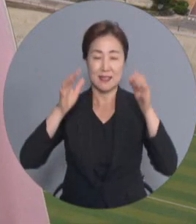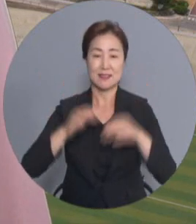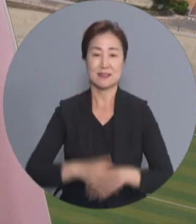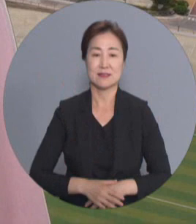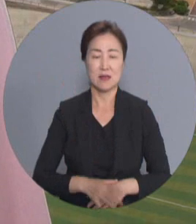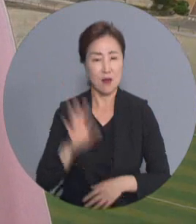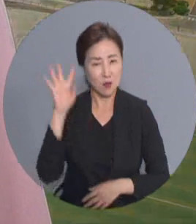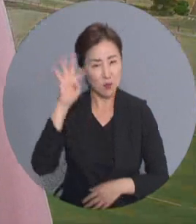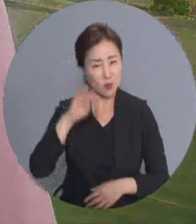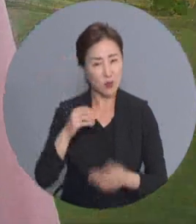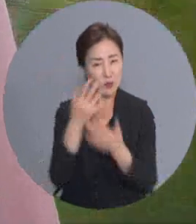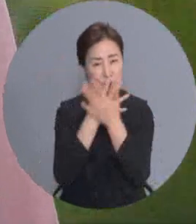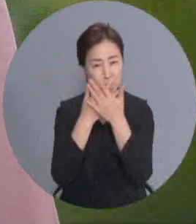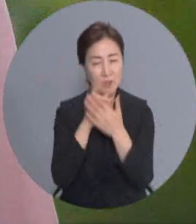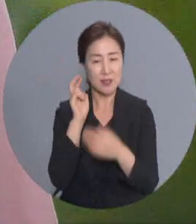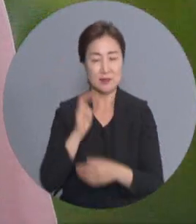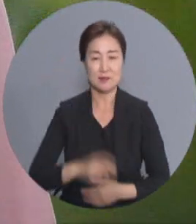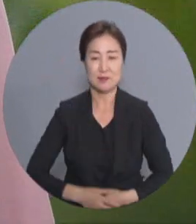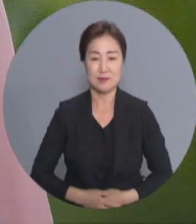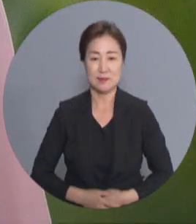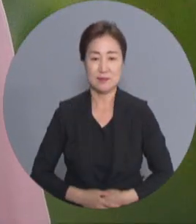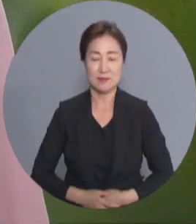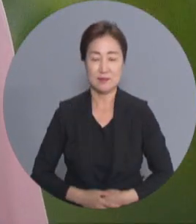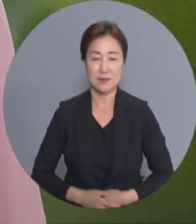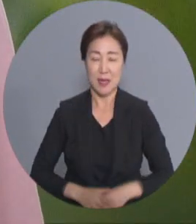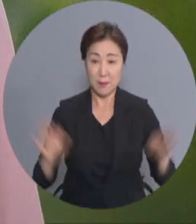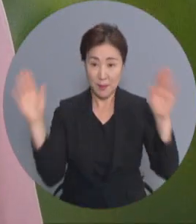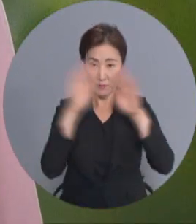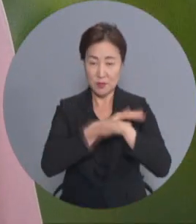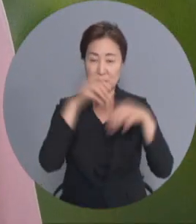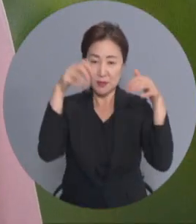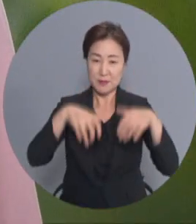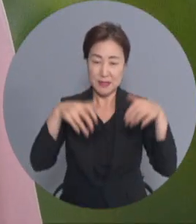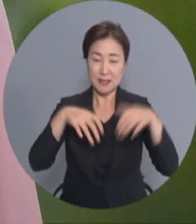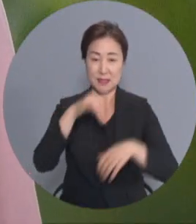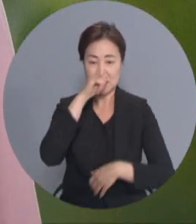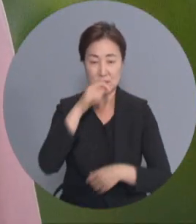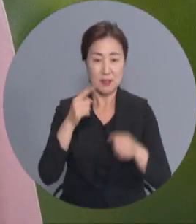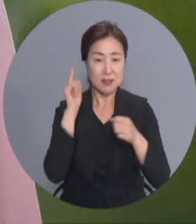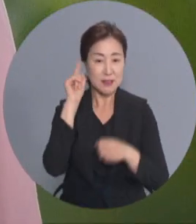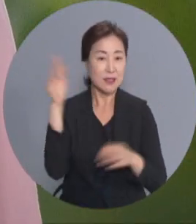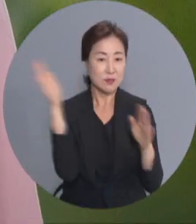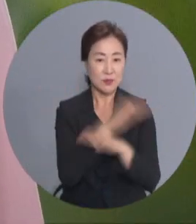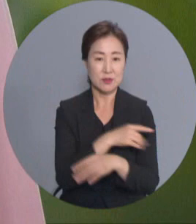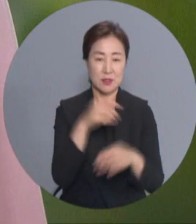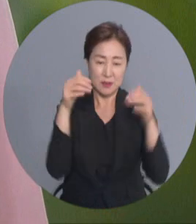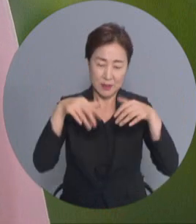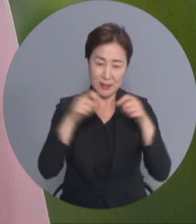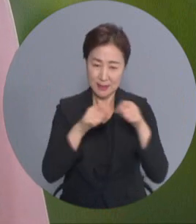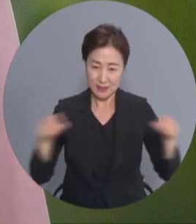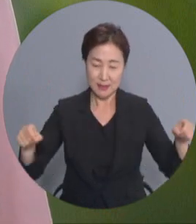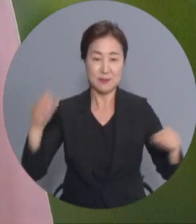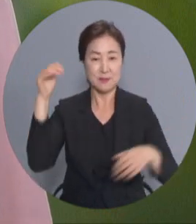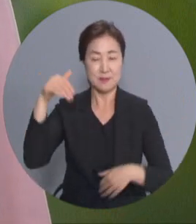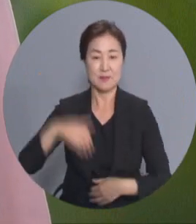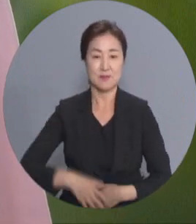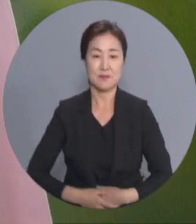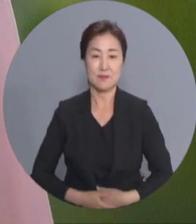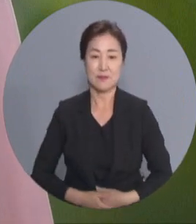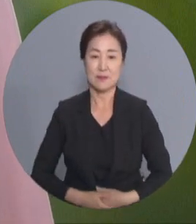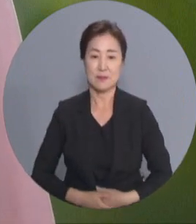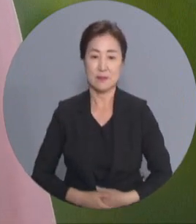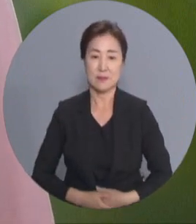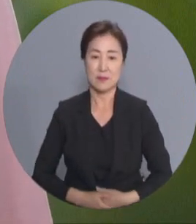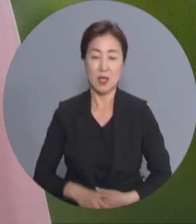보기 힘들겠습니다 남해안 지역은 오늘 늦은 밤부터 비가 내리기 시작해 내일부터 장맛비가 내리겠습니다 이번 비는